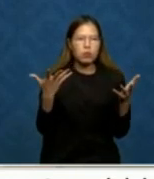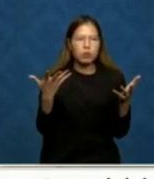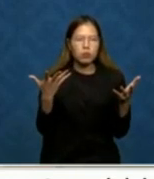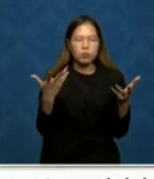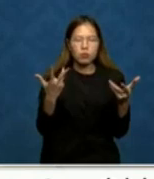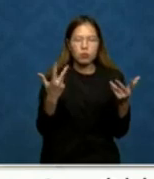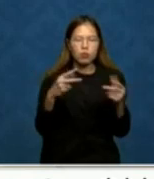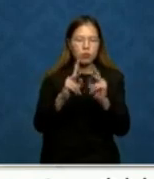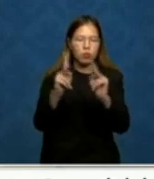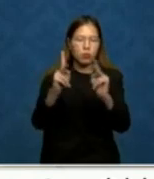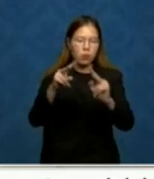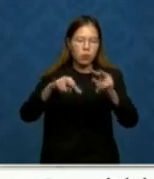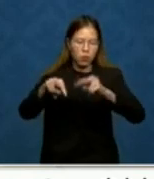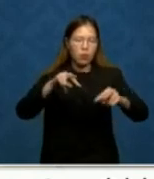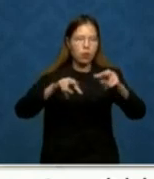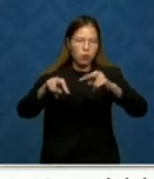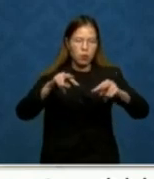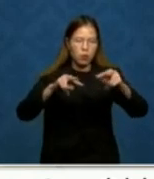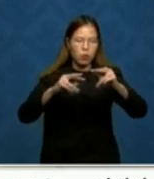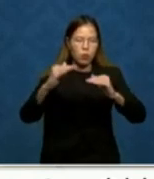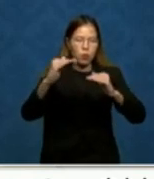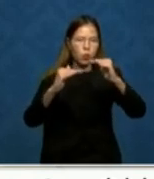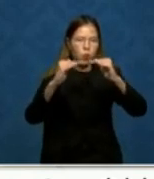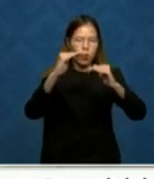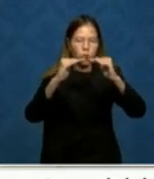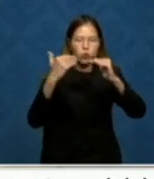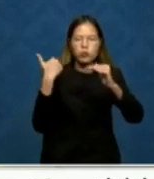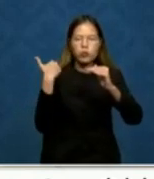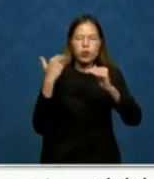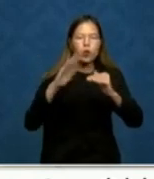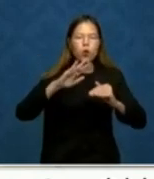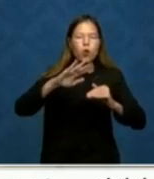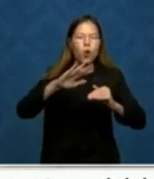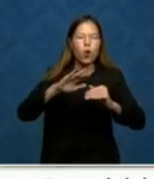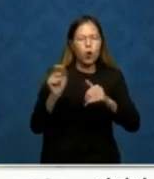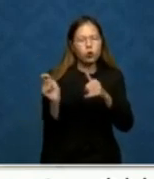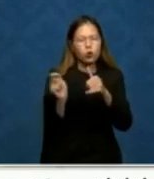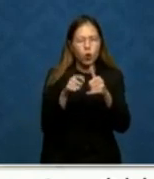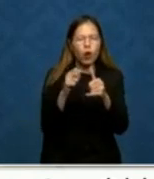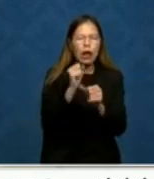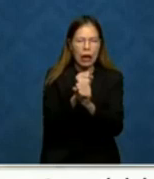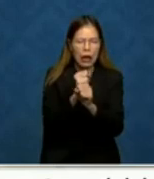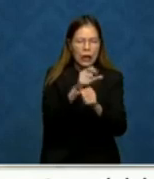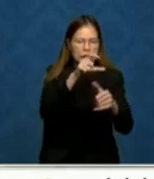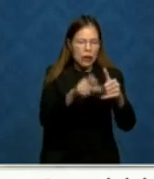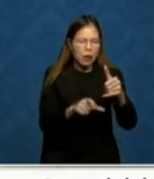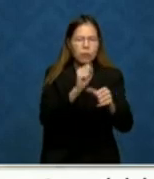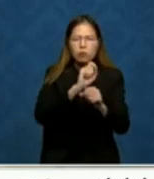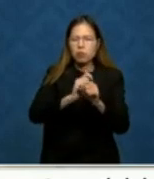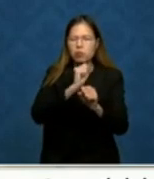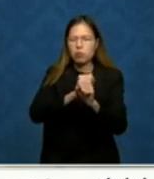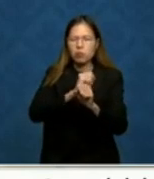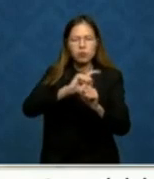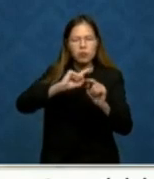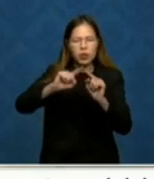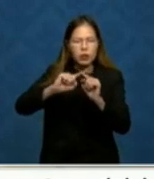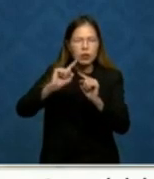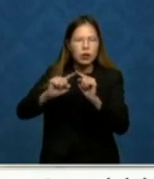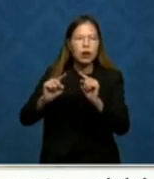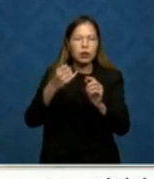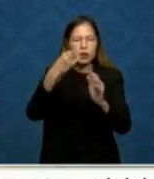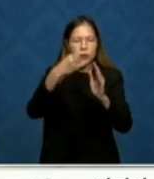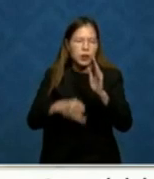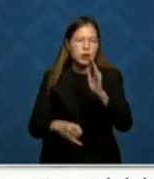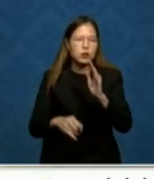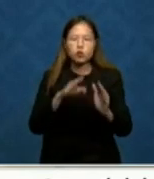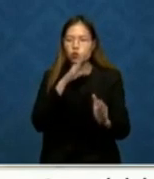ได้ไปพิจารณาเรื่องของสัดส่วนของโทษและการกระทำนะครับให้ได้สอดคล้องกันยิ่งมีเหตุ